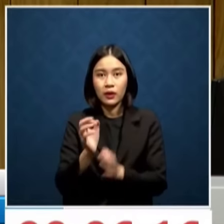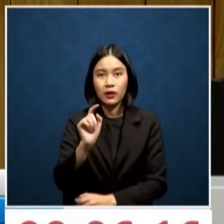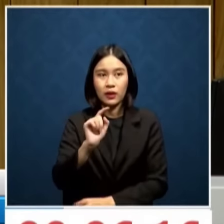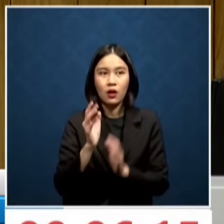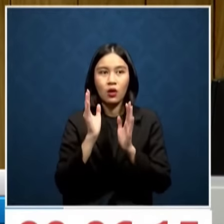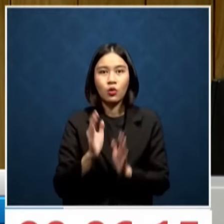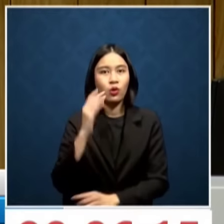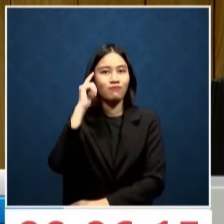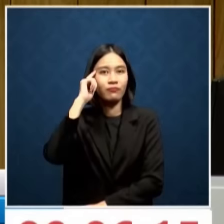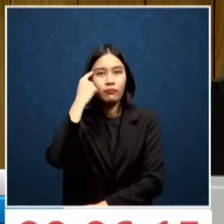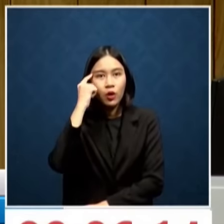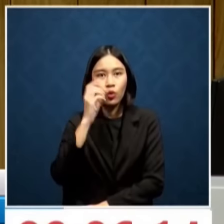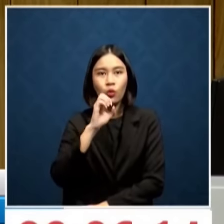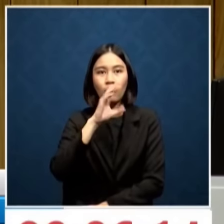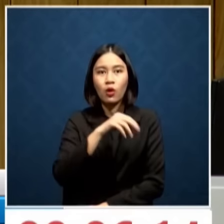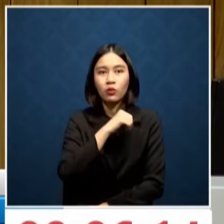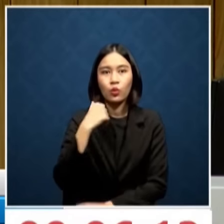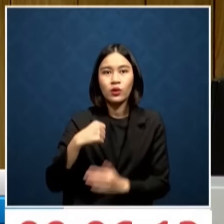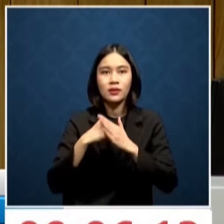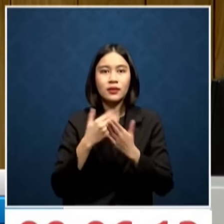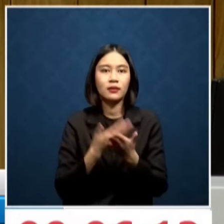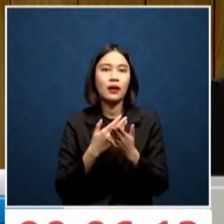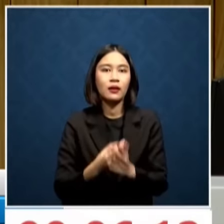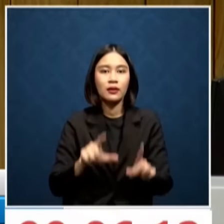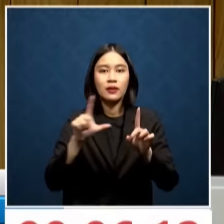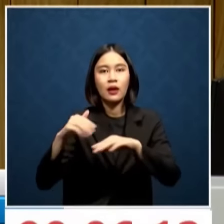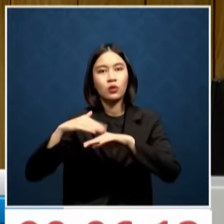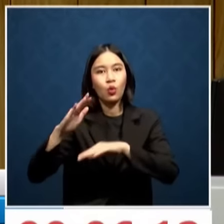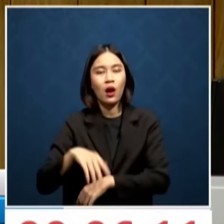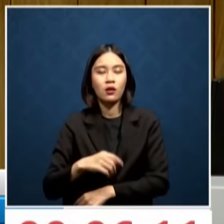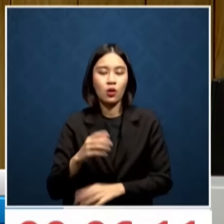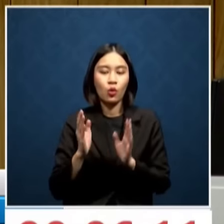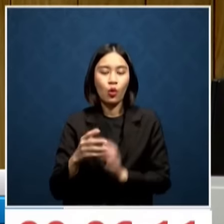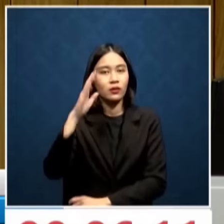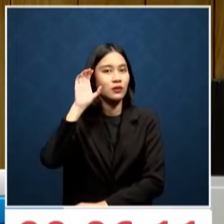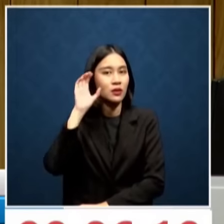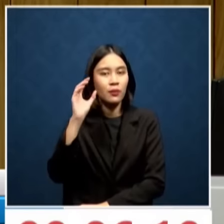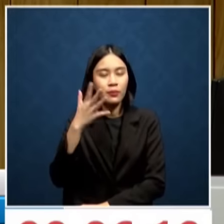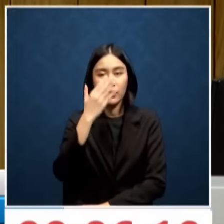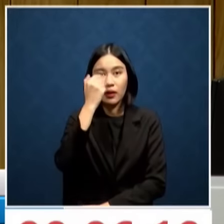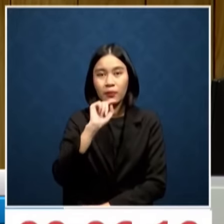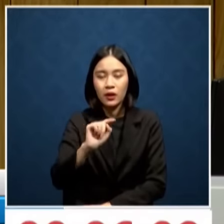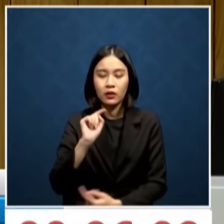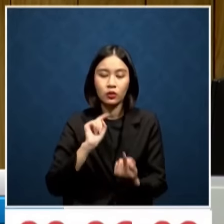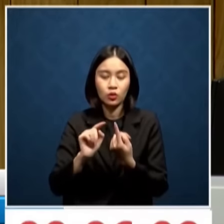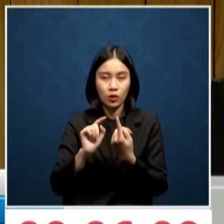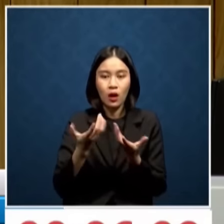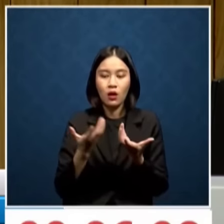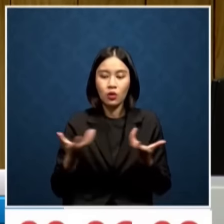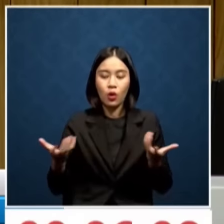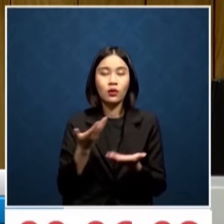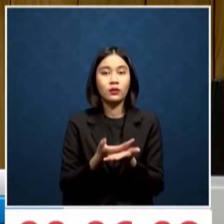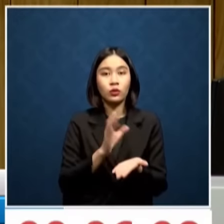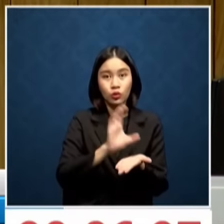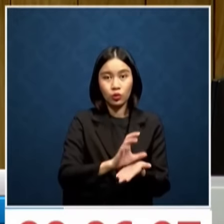คนไม่ค่อยทราบนะครับพอบอกเราขาดทุนจีนเป็นล้านล้านเนี่ยส่วนใหญ่จำนวนมากเลยที่เป็นสินค้าทุน